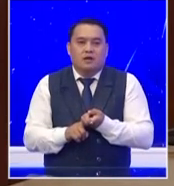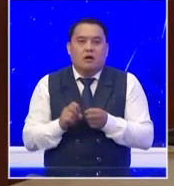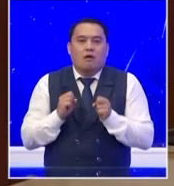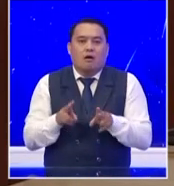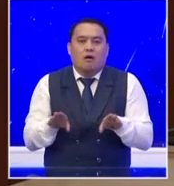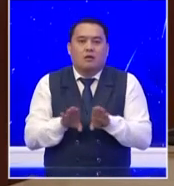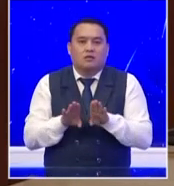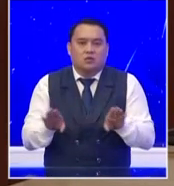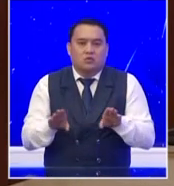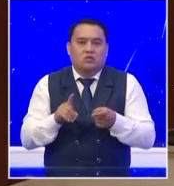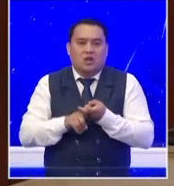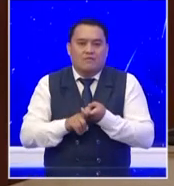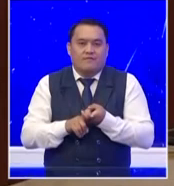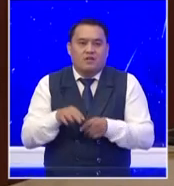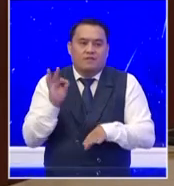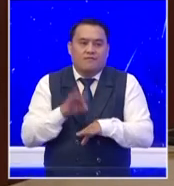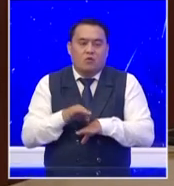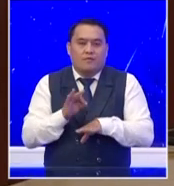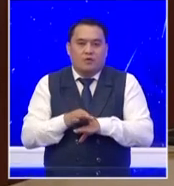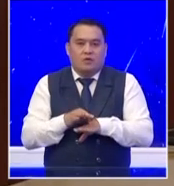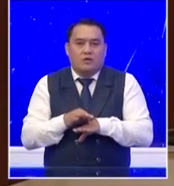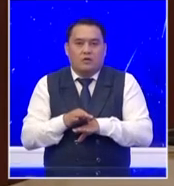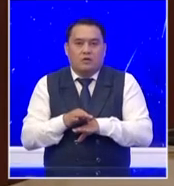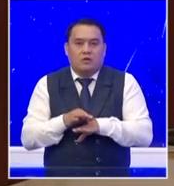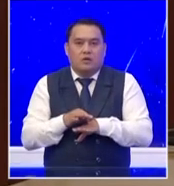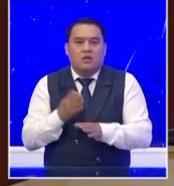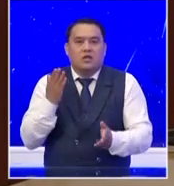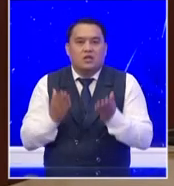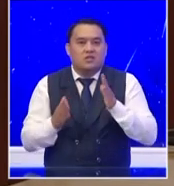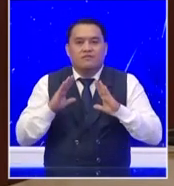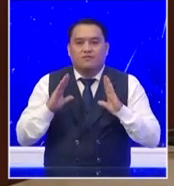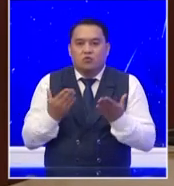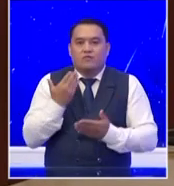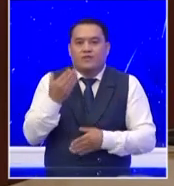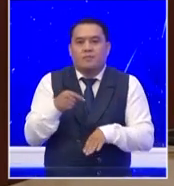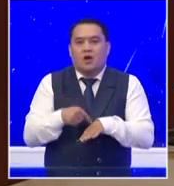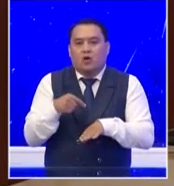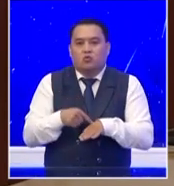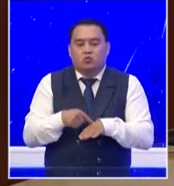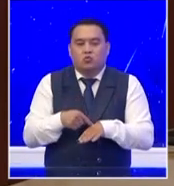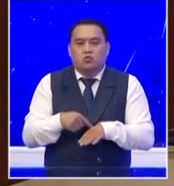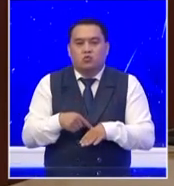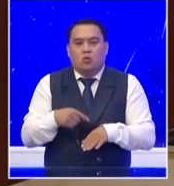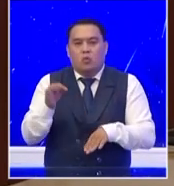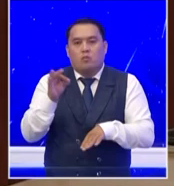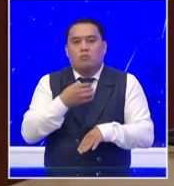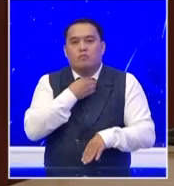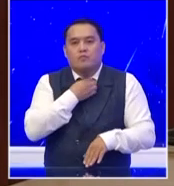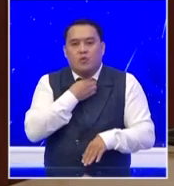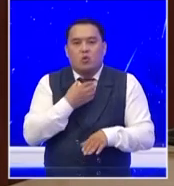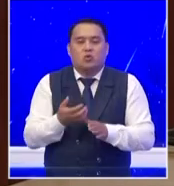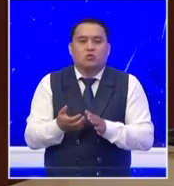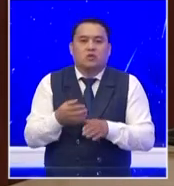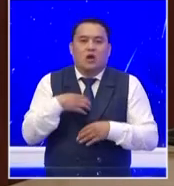как потенциально зараженные COVID. Если вдруг вы почувствовали недомогание, боли в горле,